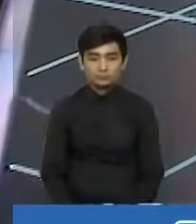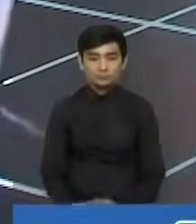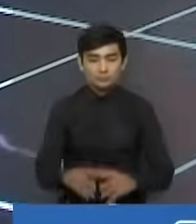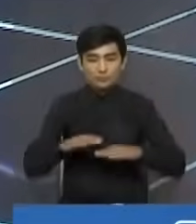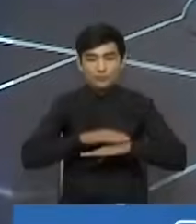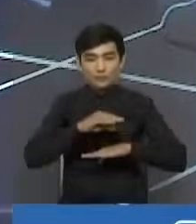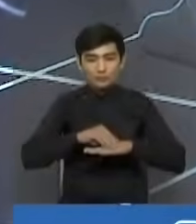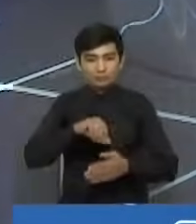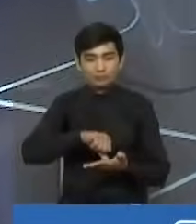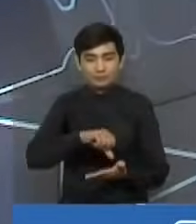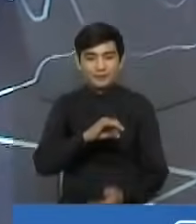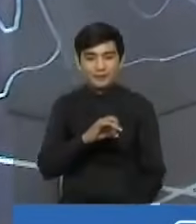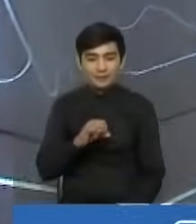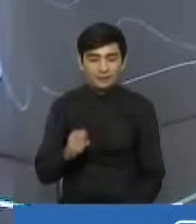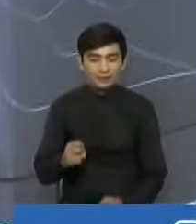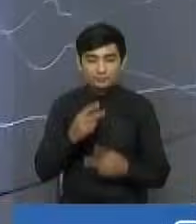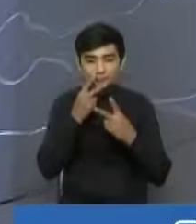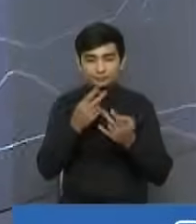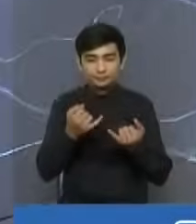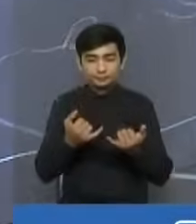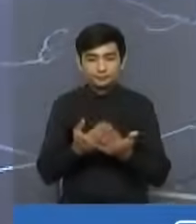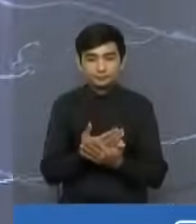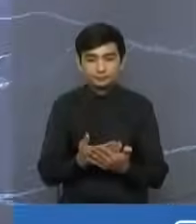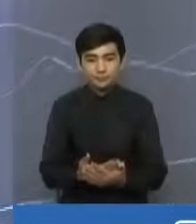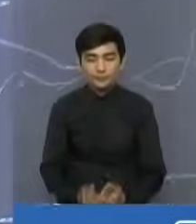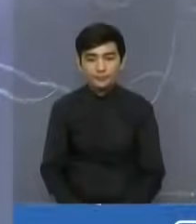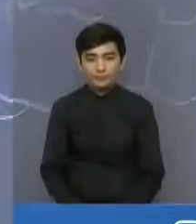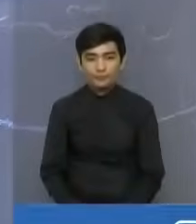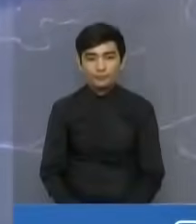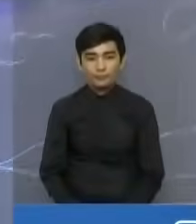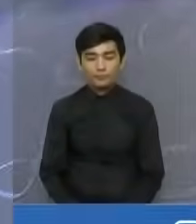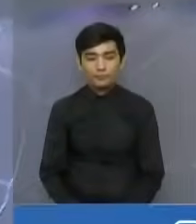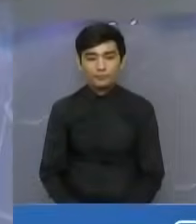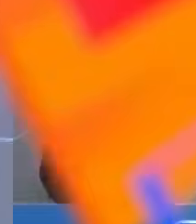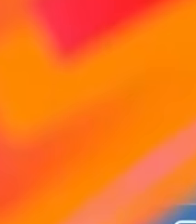Добрый вечер. Я Ирина Евгеньева. И смотрите сегодня в Информбюро.